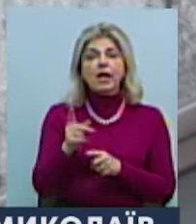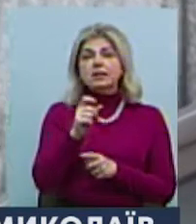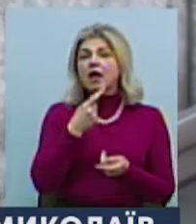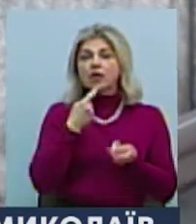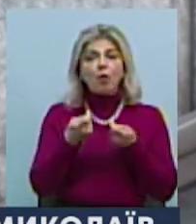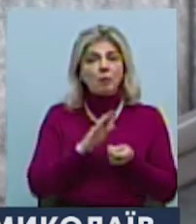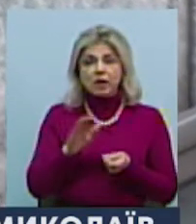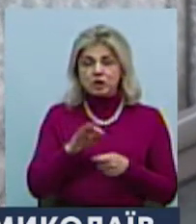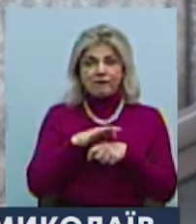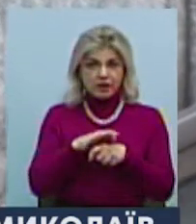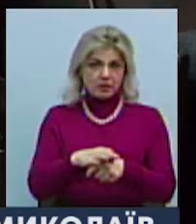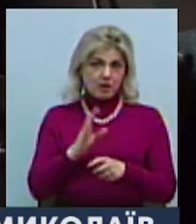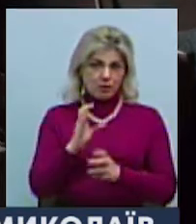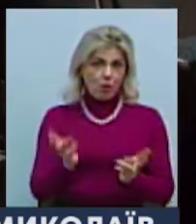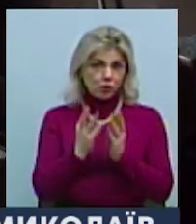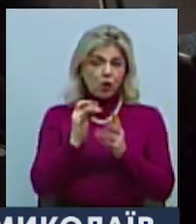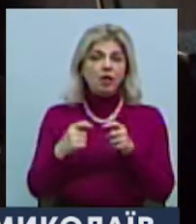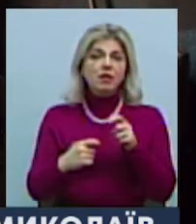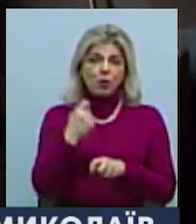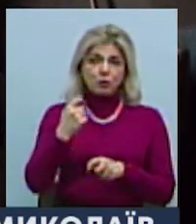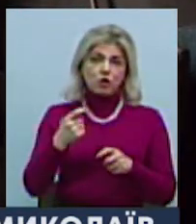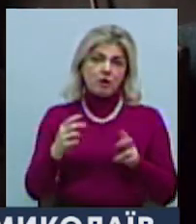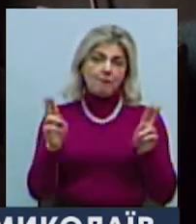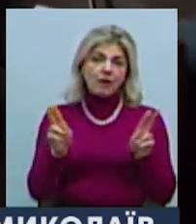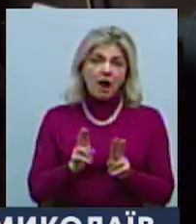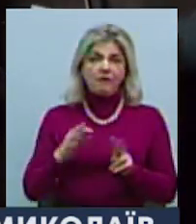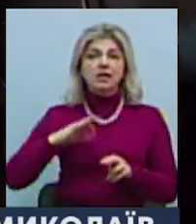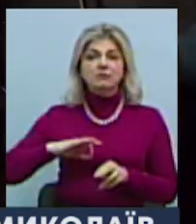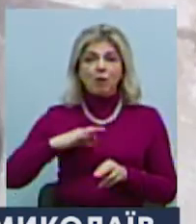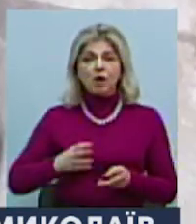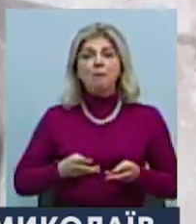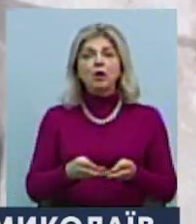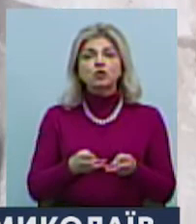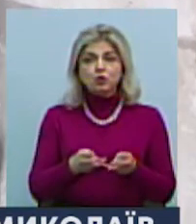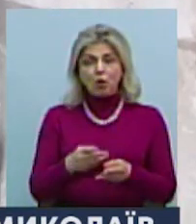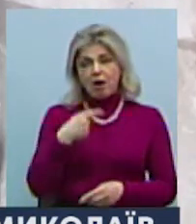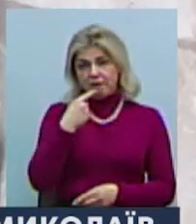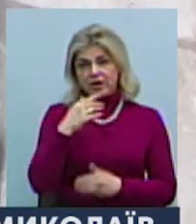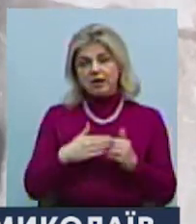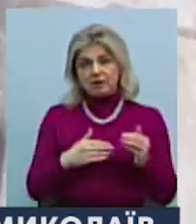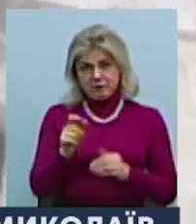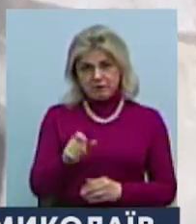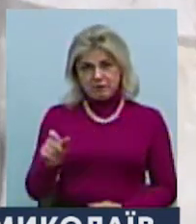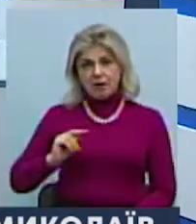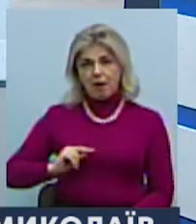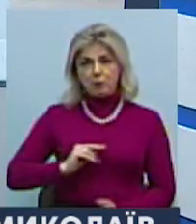необережне поводження із вогнем та порушення правил експлуатації пічного опалення, говорять фахівці ДСНС.